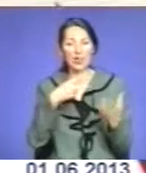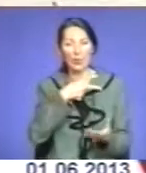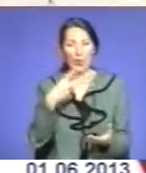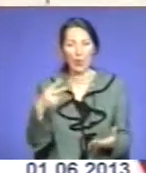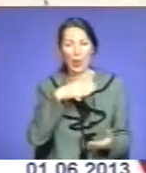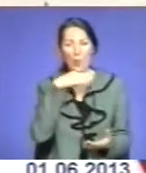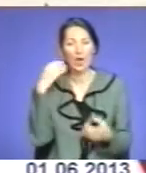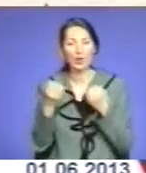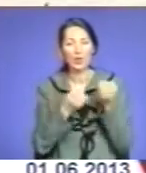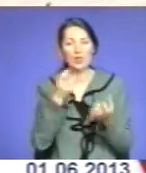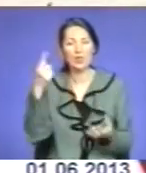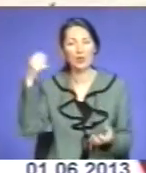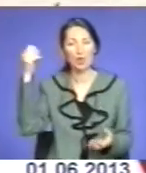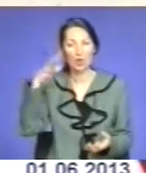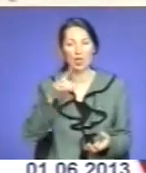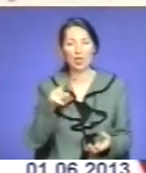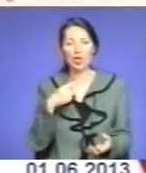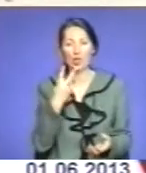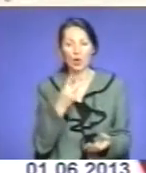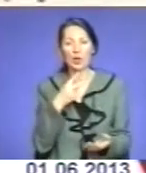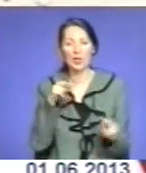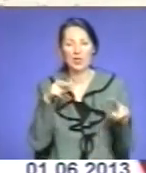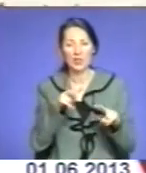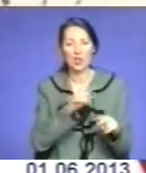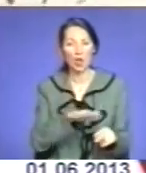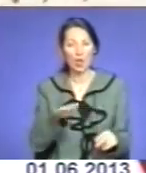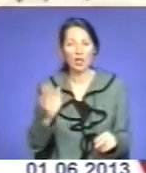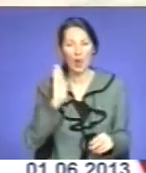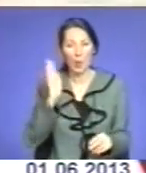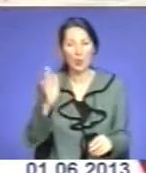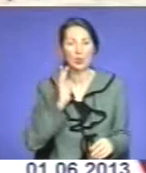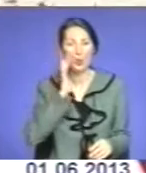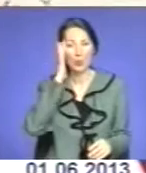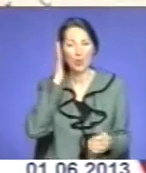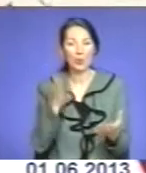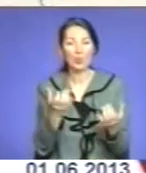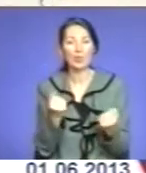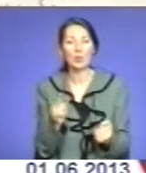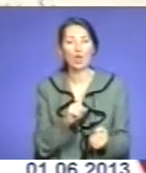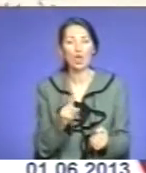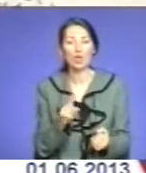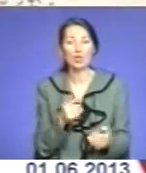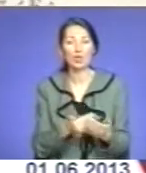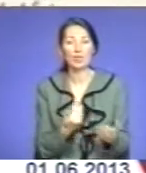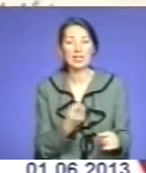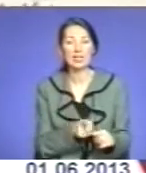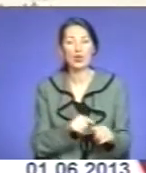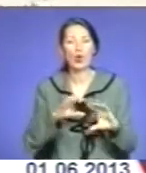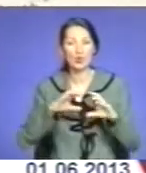багато сонечка. Про що свідчить, що ну, дітки в майбутньому мріють отримати щось від цього